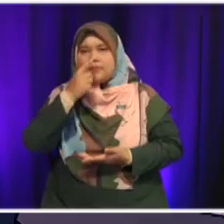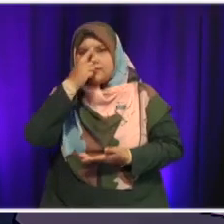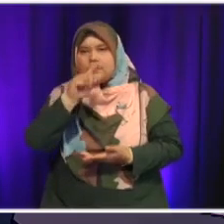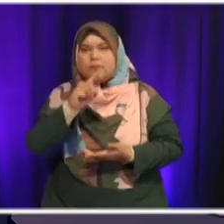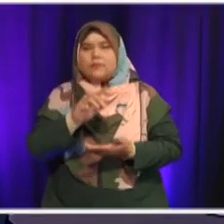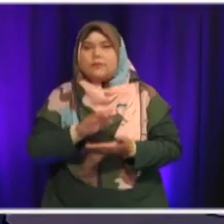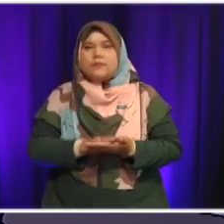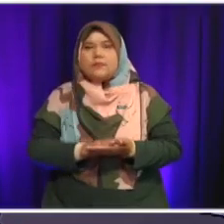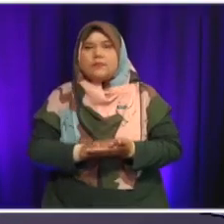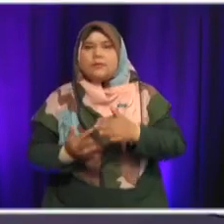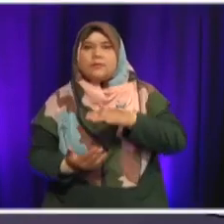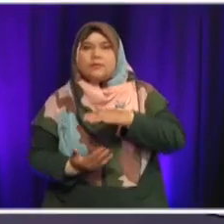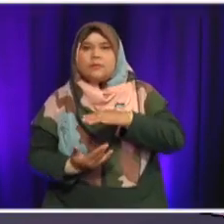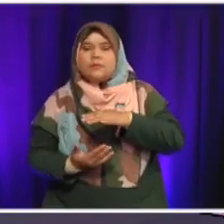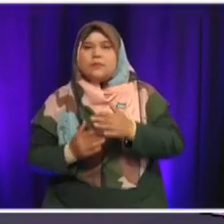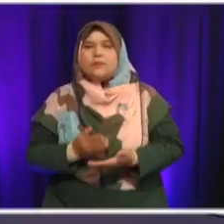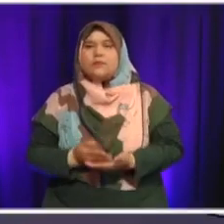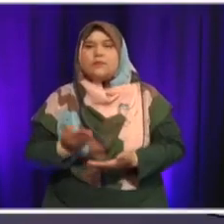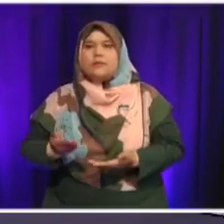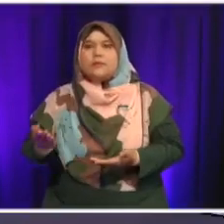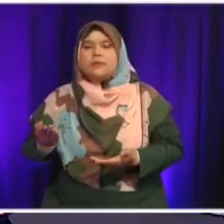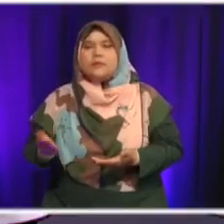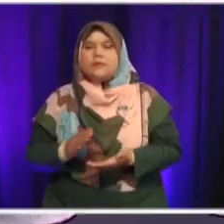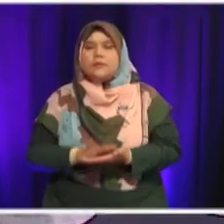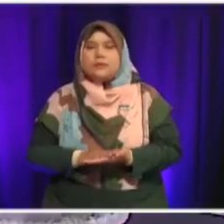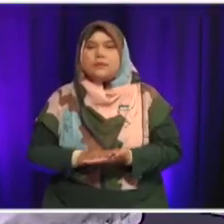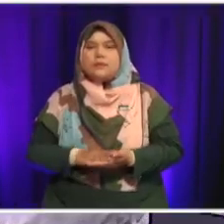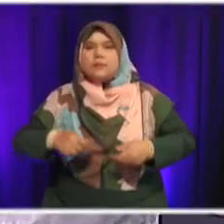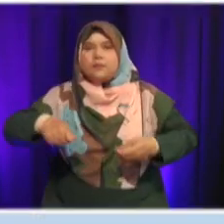cucu muda Panaskan bahan mentah tersebut